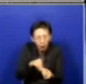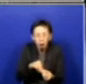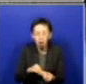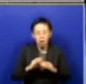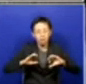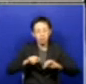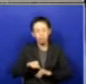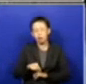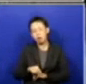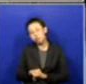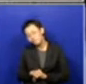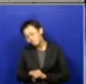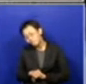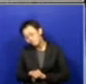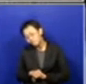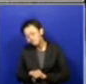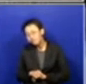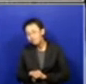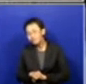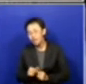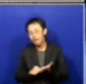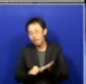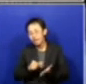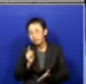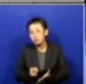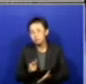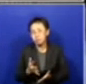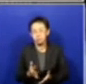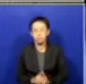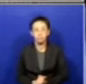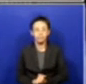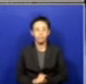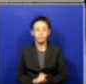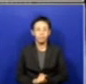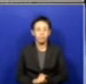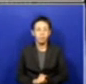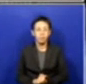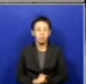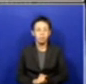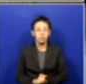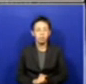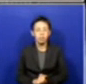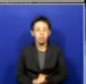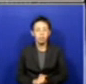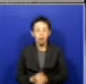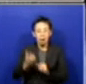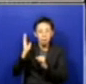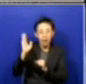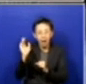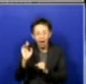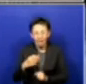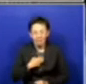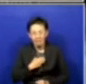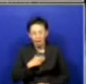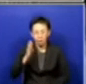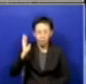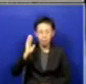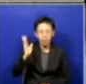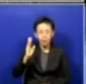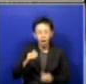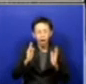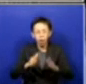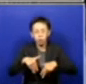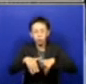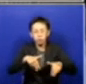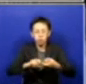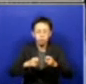มื่อไม่จริงใจการแก้ไขปัญหาเหล่านี้แล้วยังเน้นนโยบายเหล่านี้ไปหาเสียงสร้างความนิยมบนความเดือดร้อน